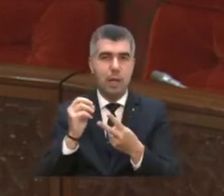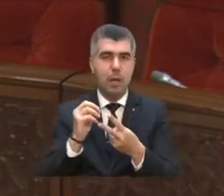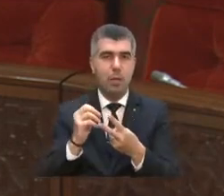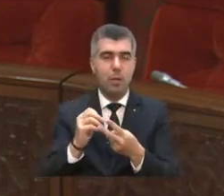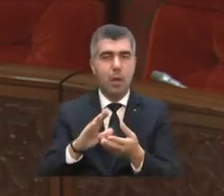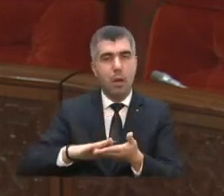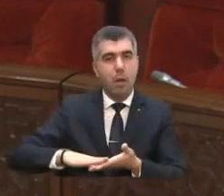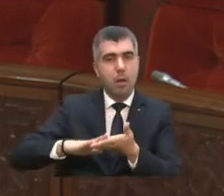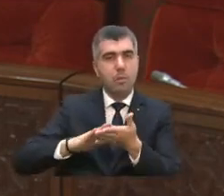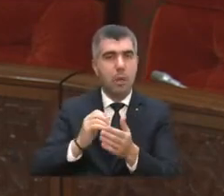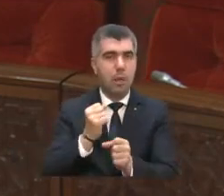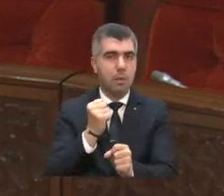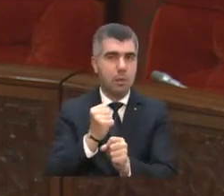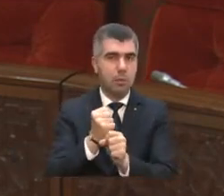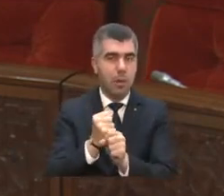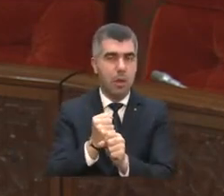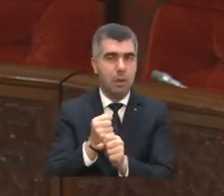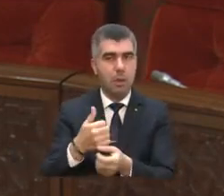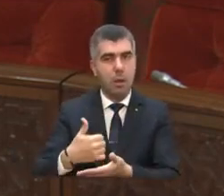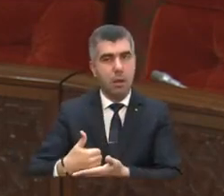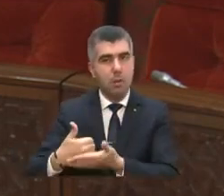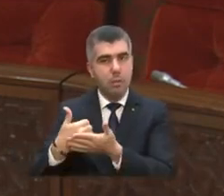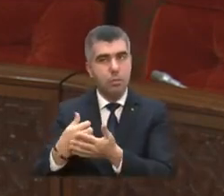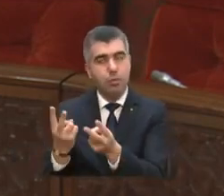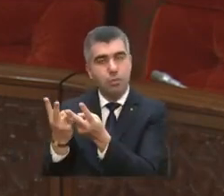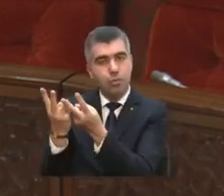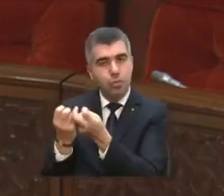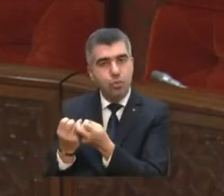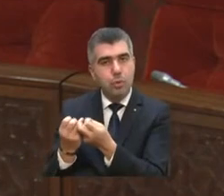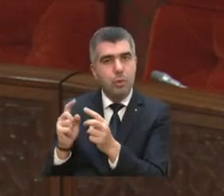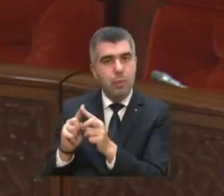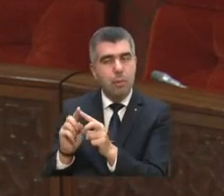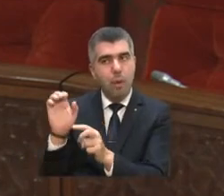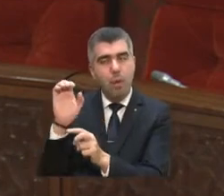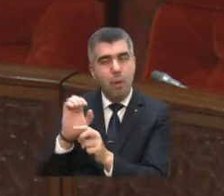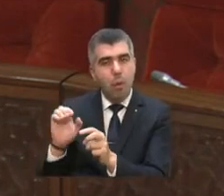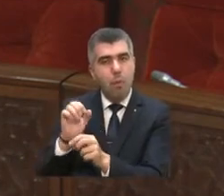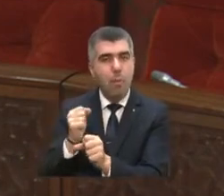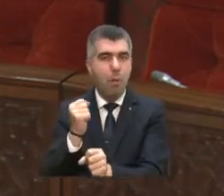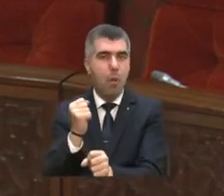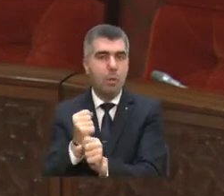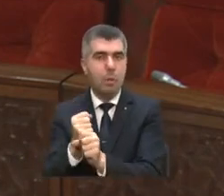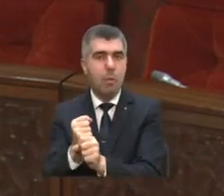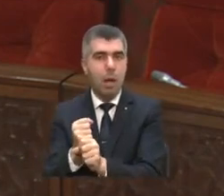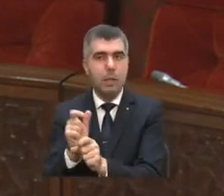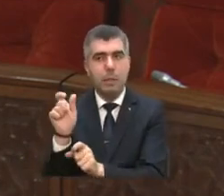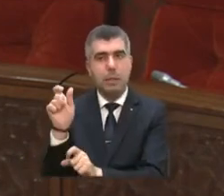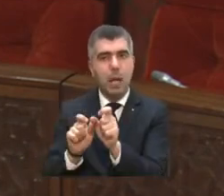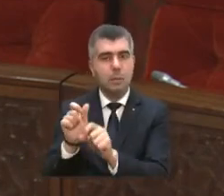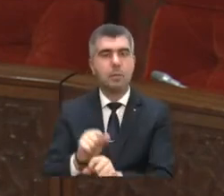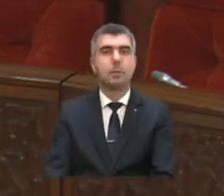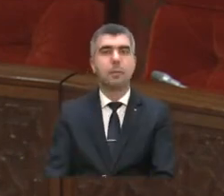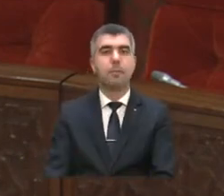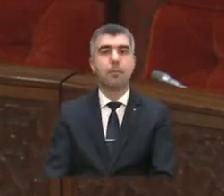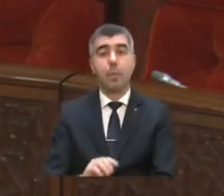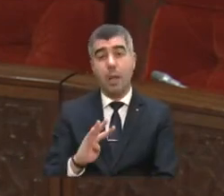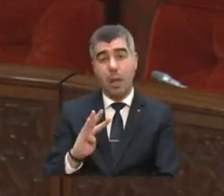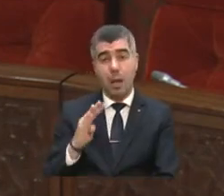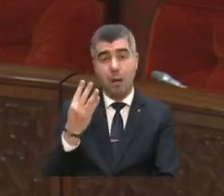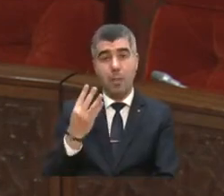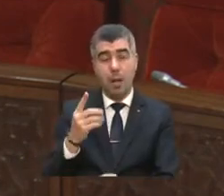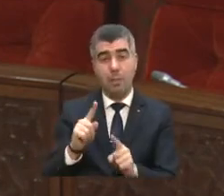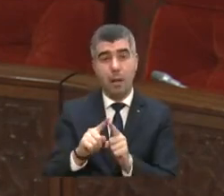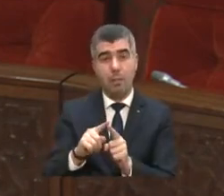التنافسية، تجويد الخدمات وجلب الاستثمارات وإحداث فرص الشغل. رابعا، تسريع وثيرة تهيئة